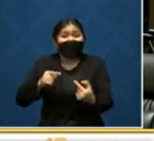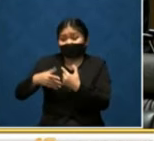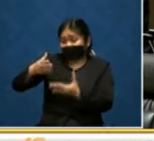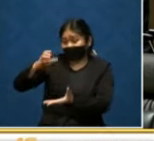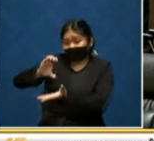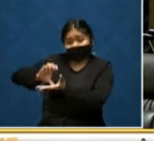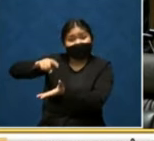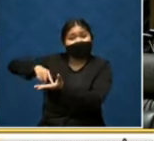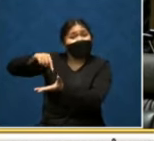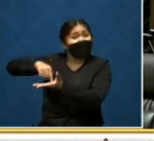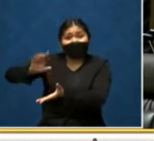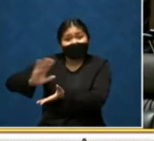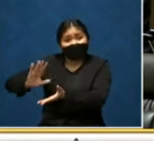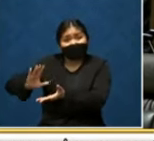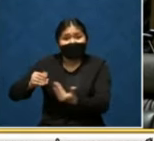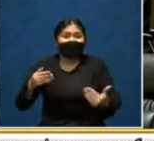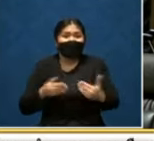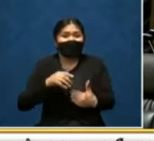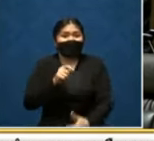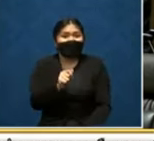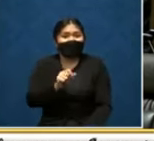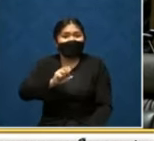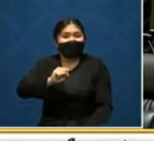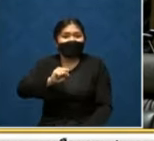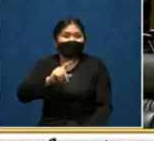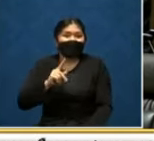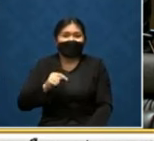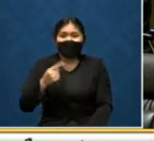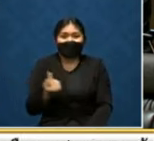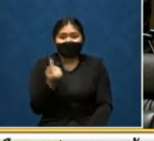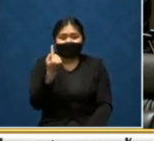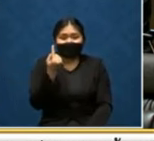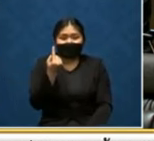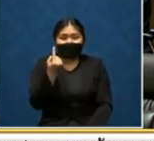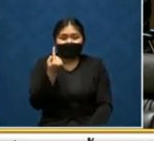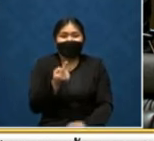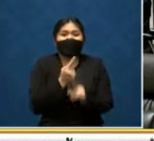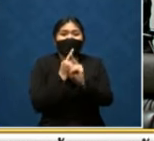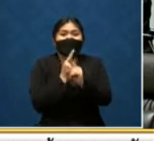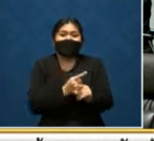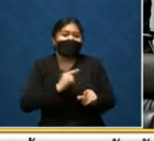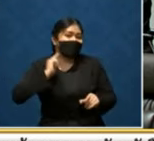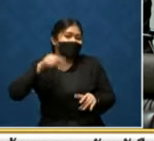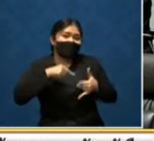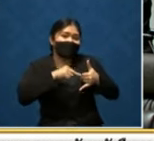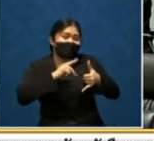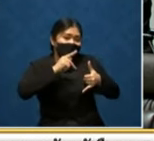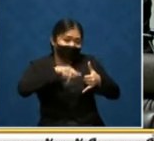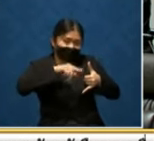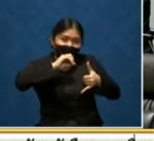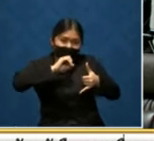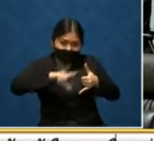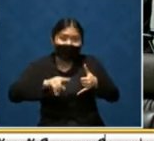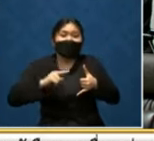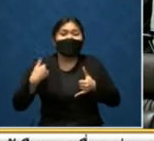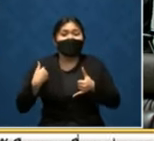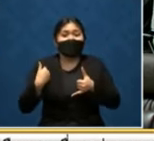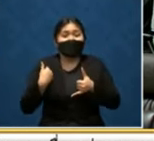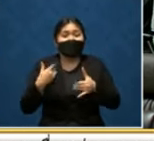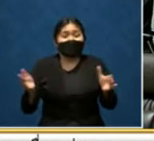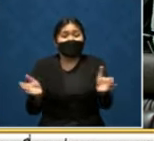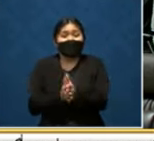อยู่ที่อ.สท่านเดียวเหมือนที่นางสาวพ.พานว่า55โครงการรวมเป็นเงิน